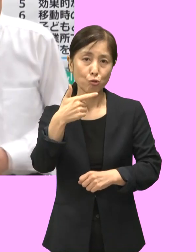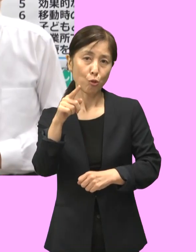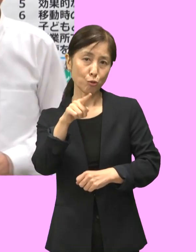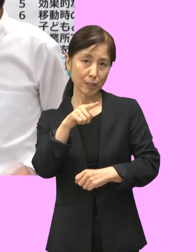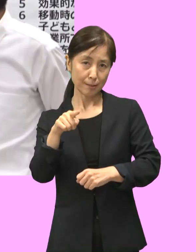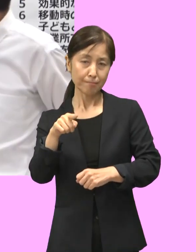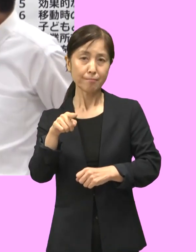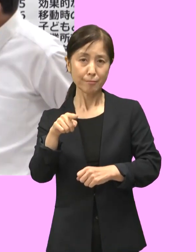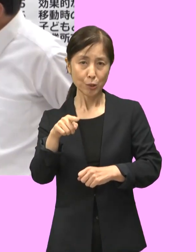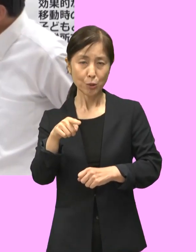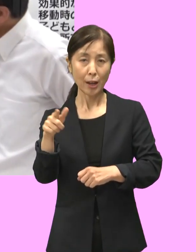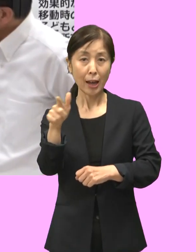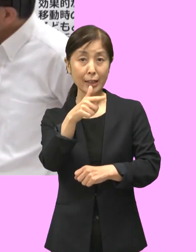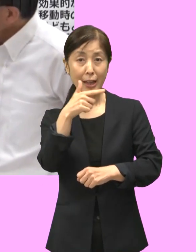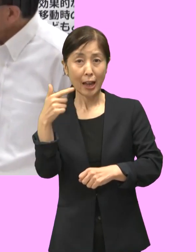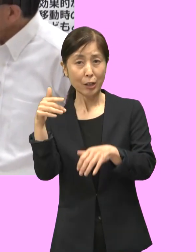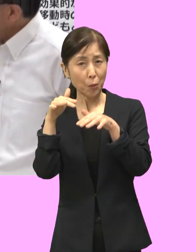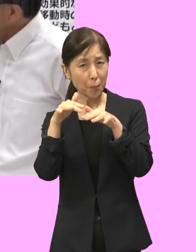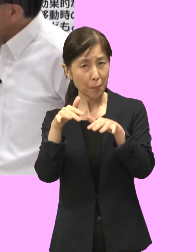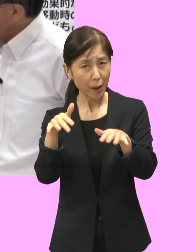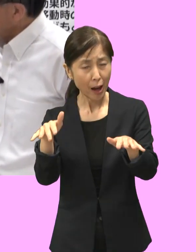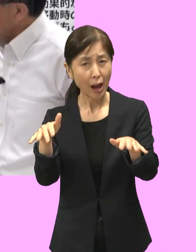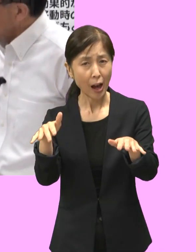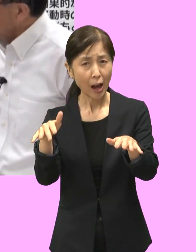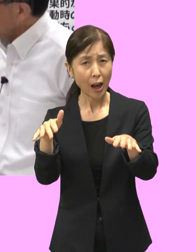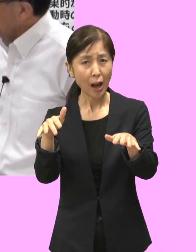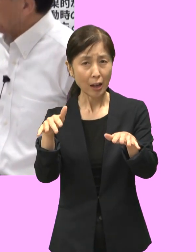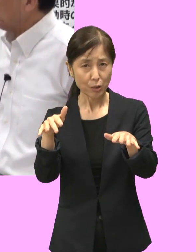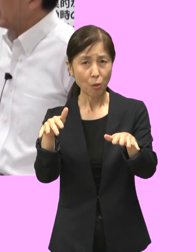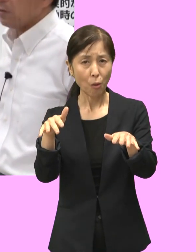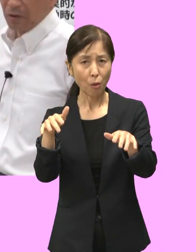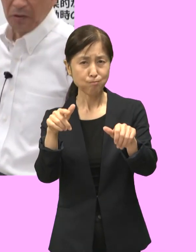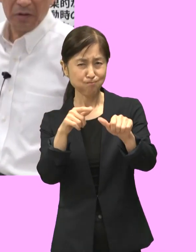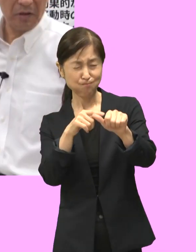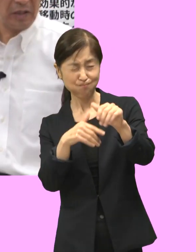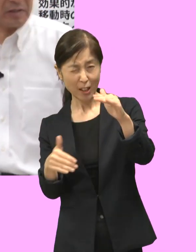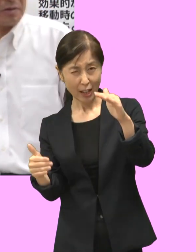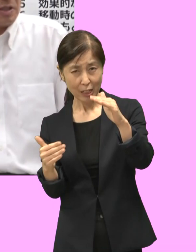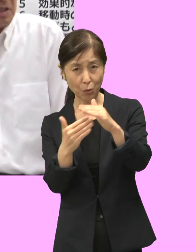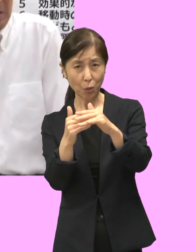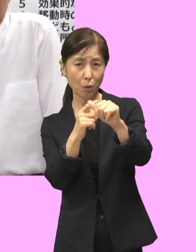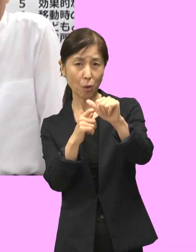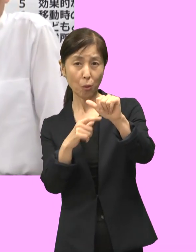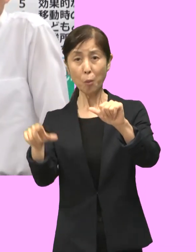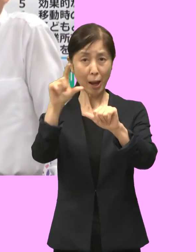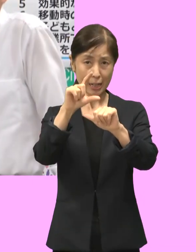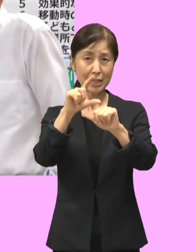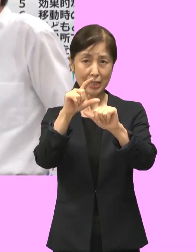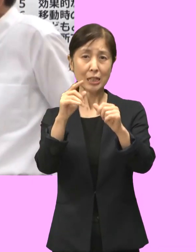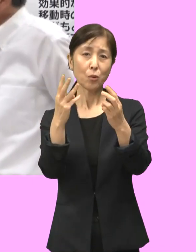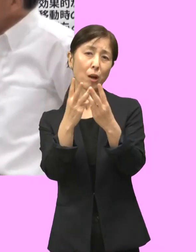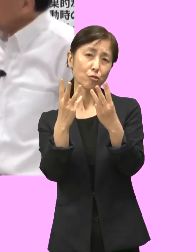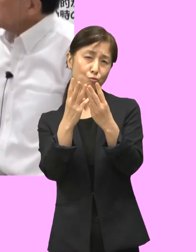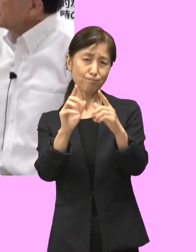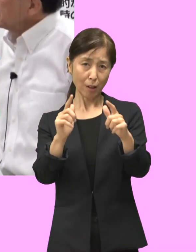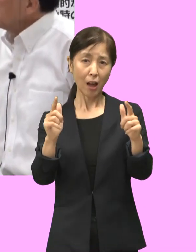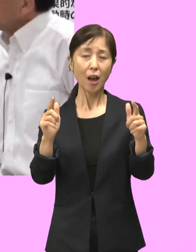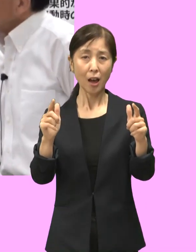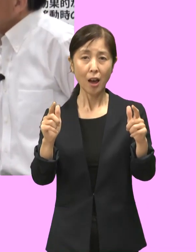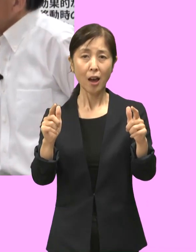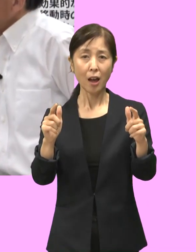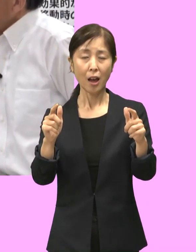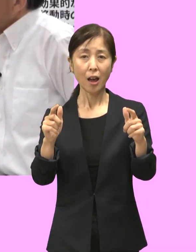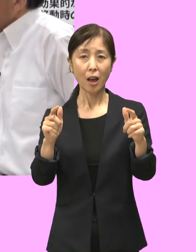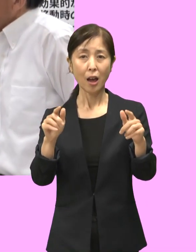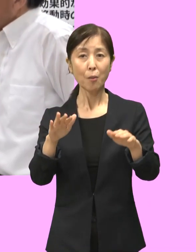という、まあ、第6波の最大の5倍の数字に今なってきております。